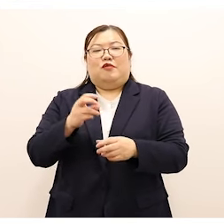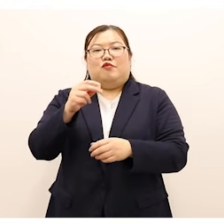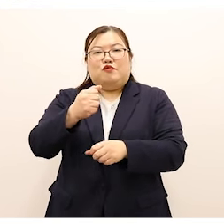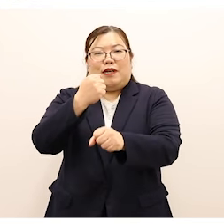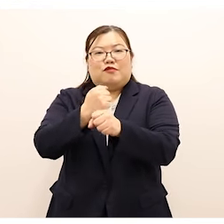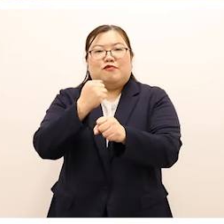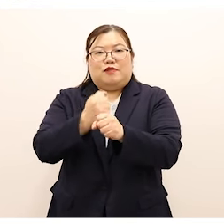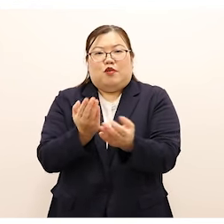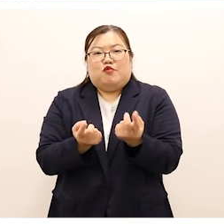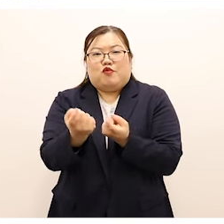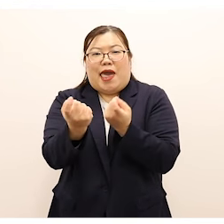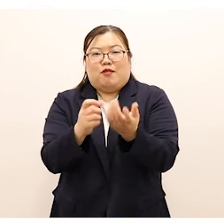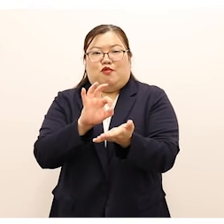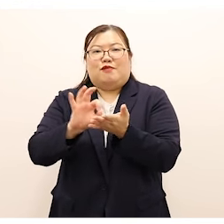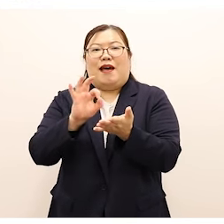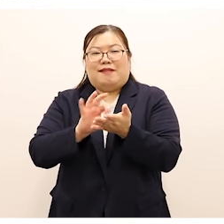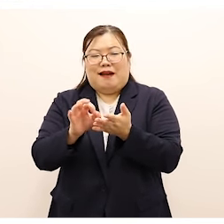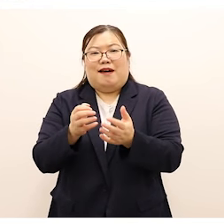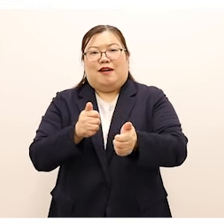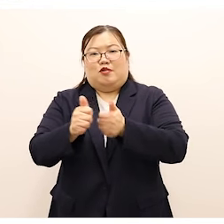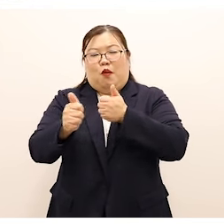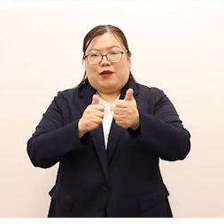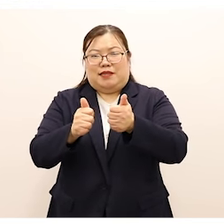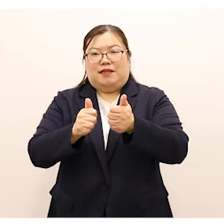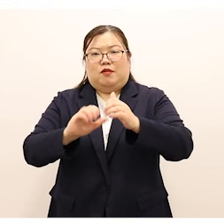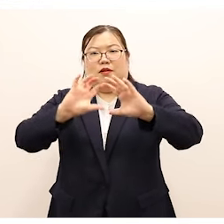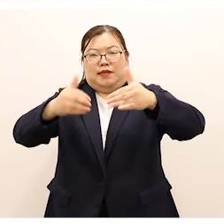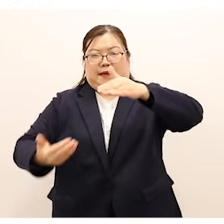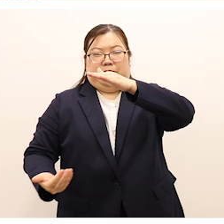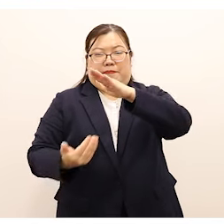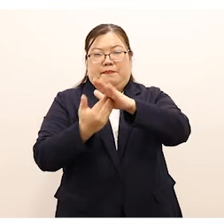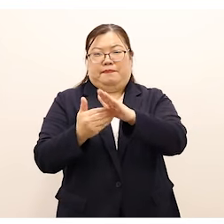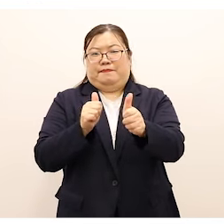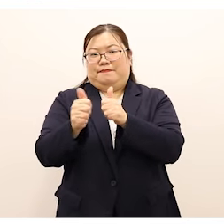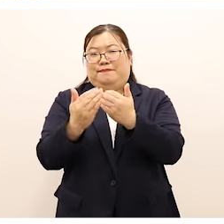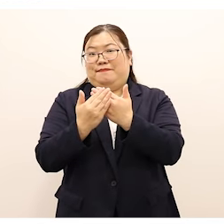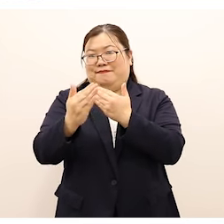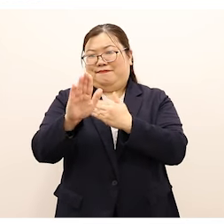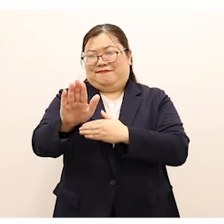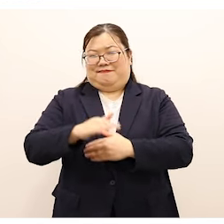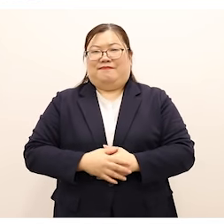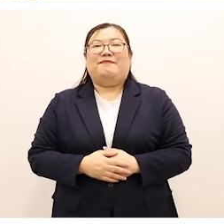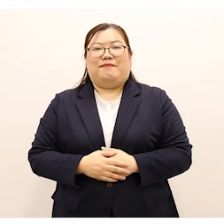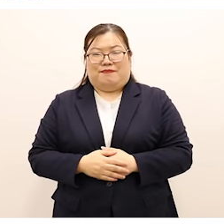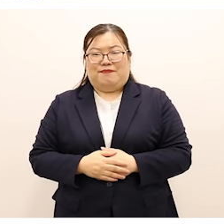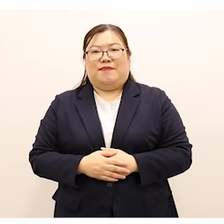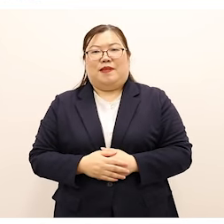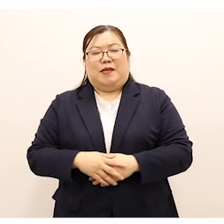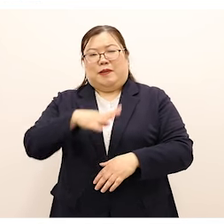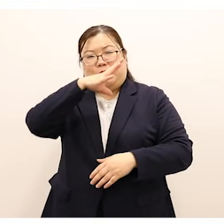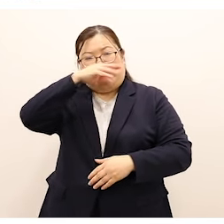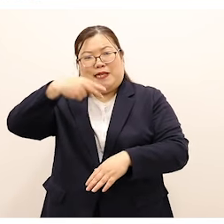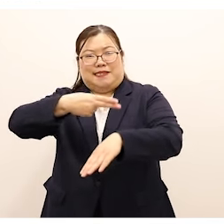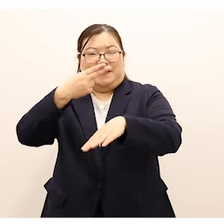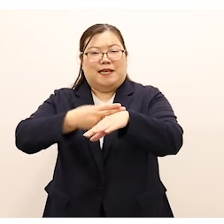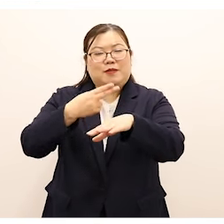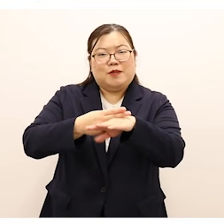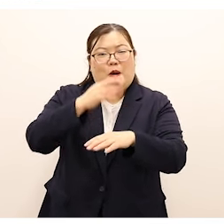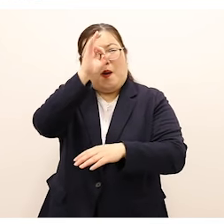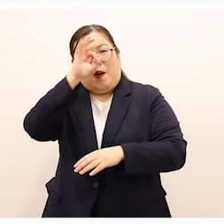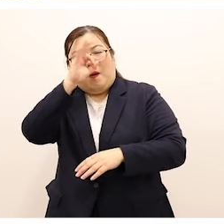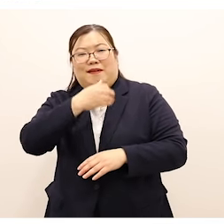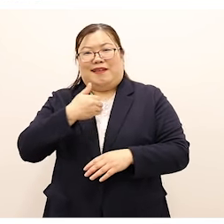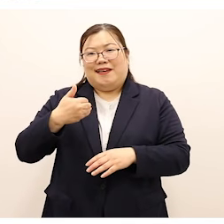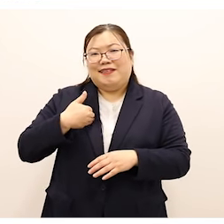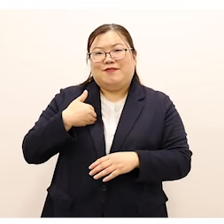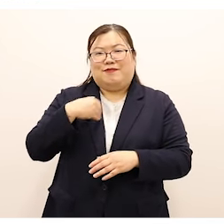したフリースケート競技の世界最高峰となる大会です。ワールドクラスのテクニックを観戦することができる